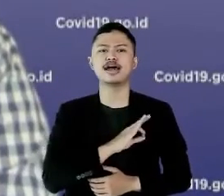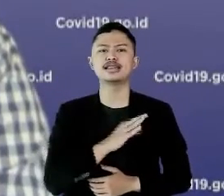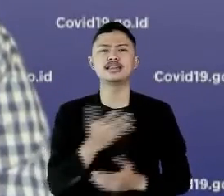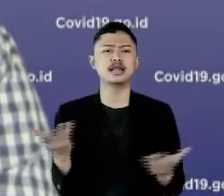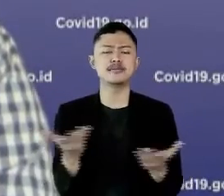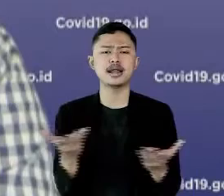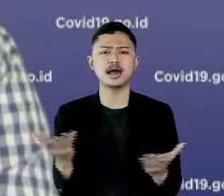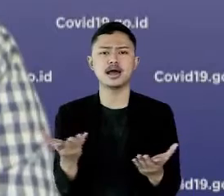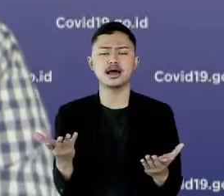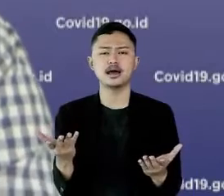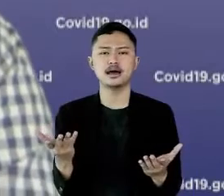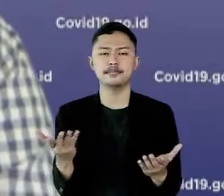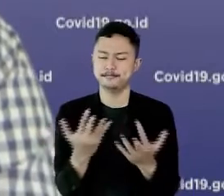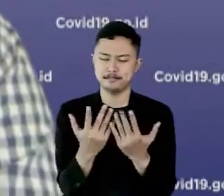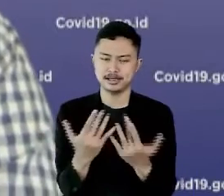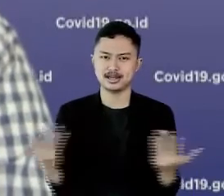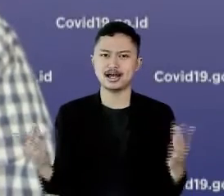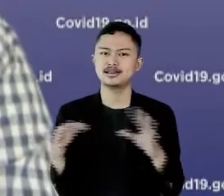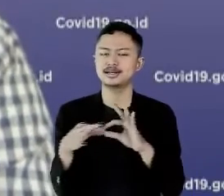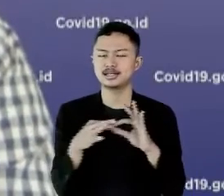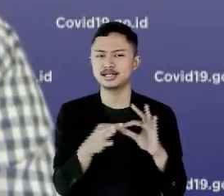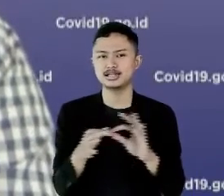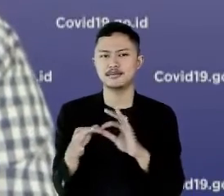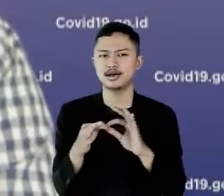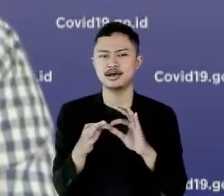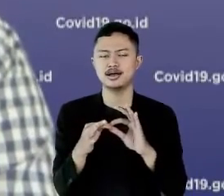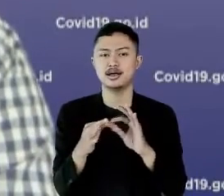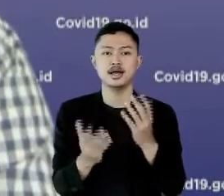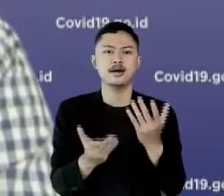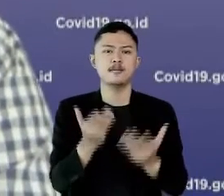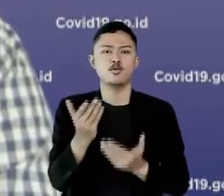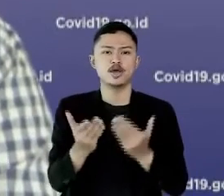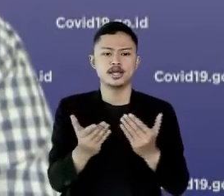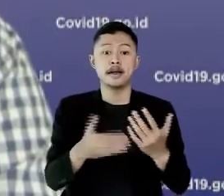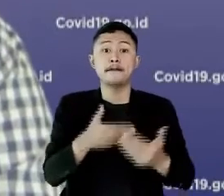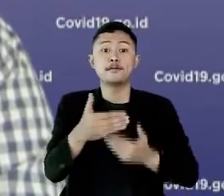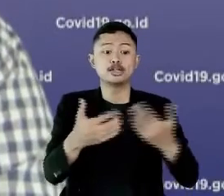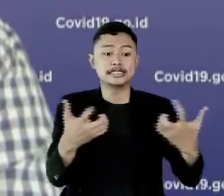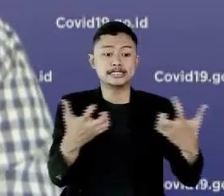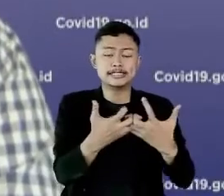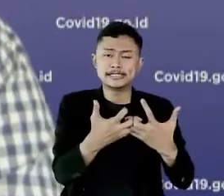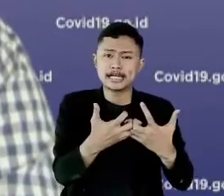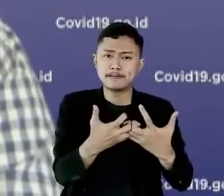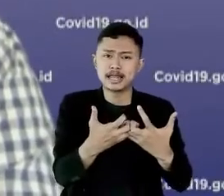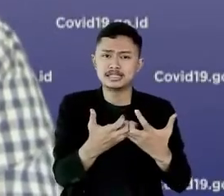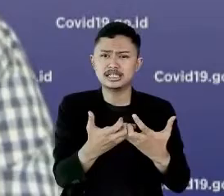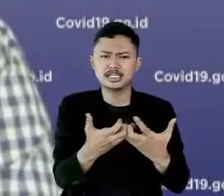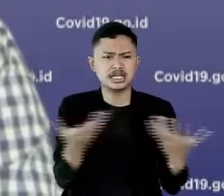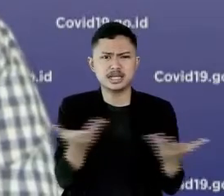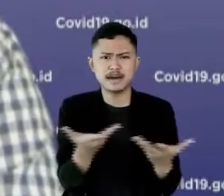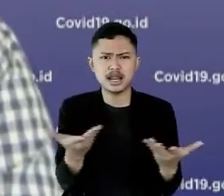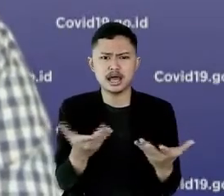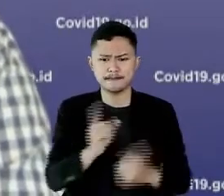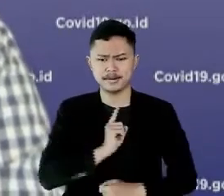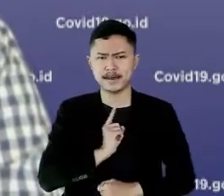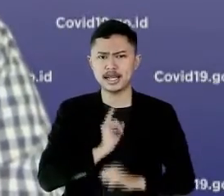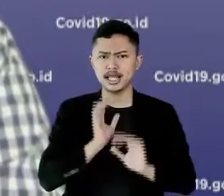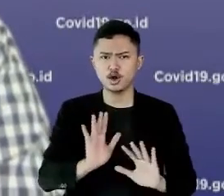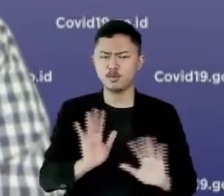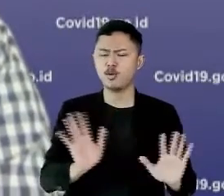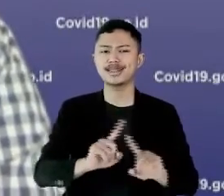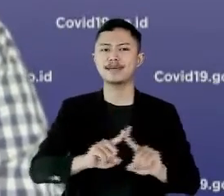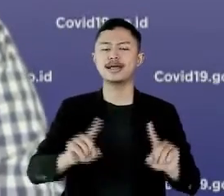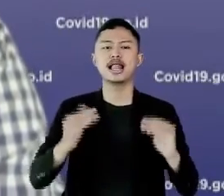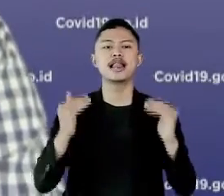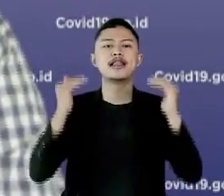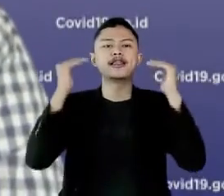memanfaatkan modal sosial ya. Jadi anggaplah kemudian adaptasi itu bukan hanya dilakukan di tingkat individu, tetapi